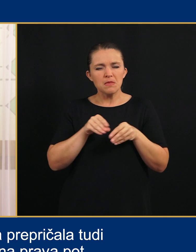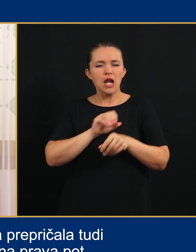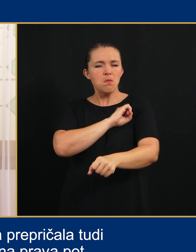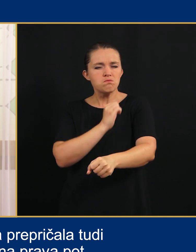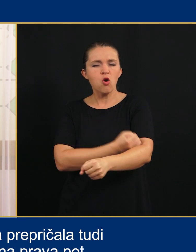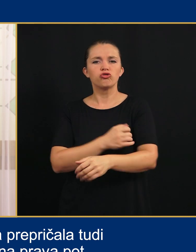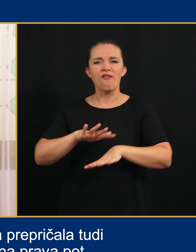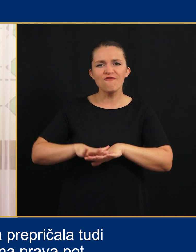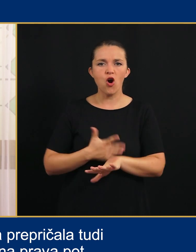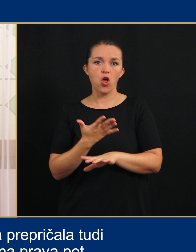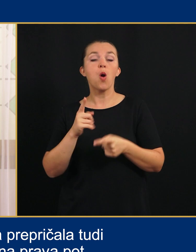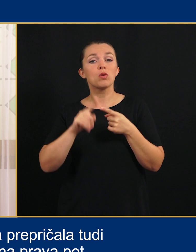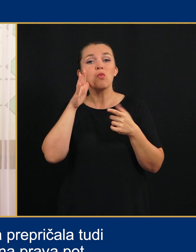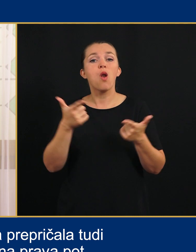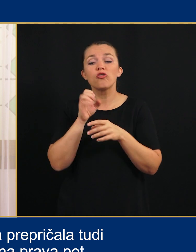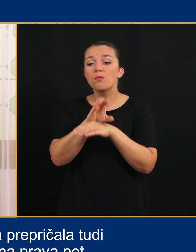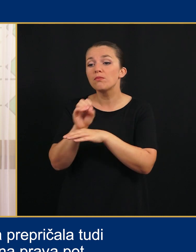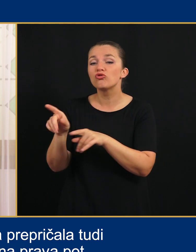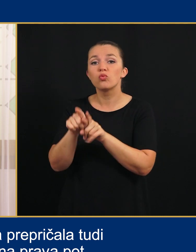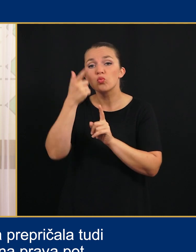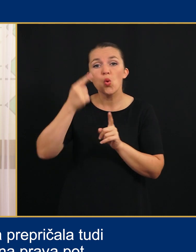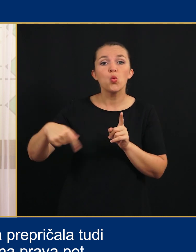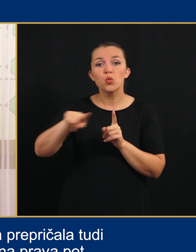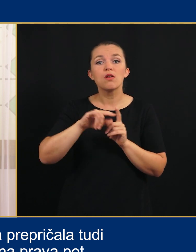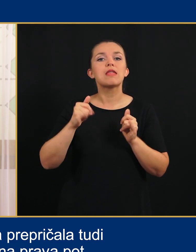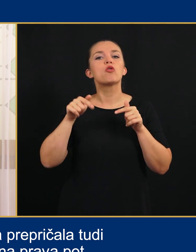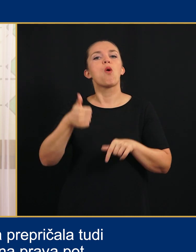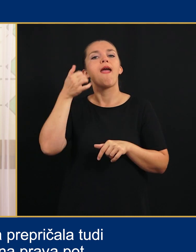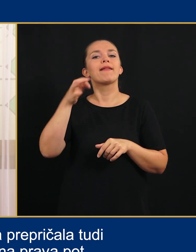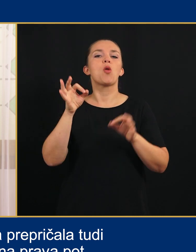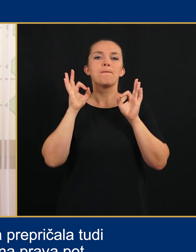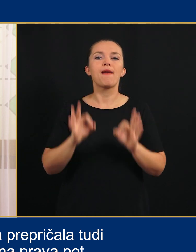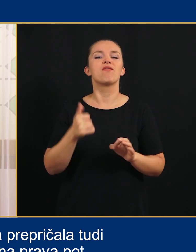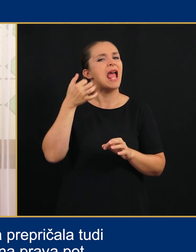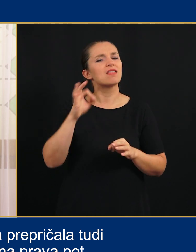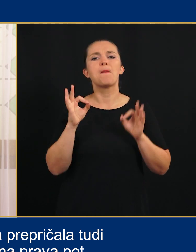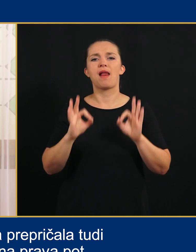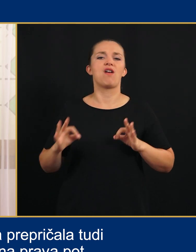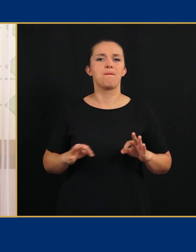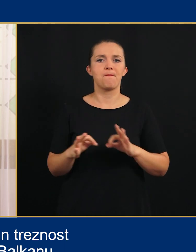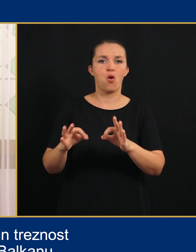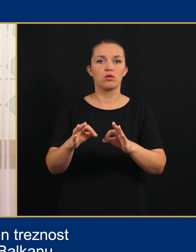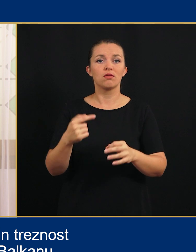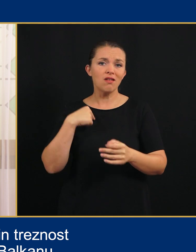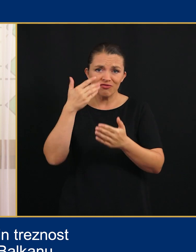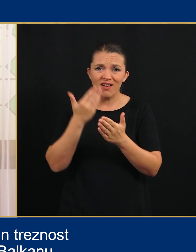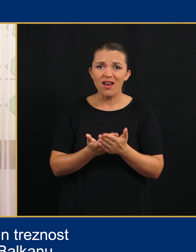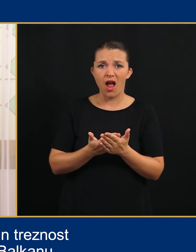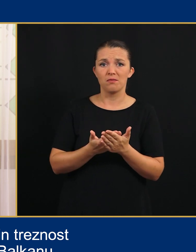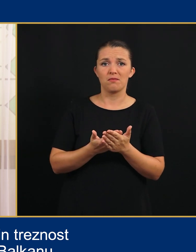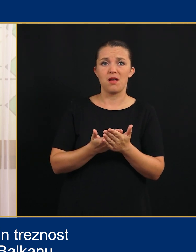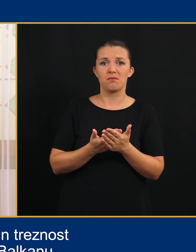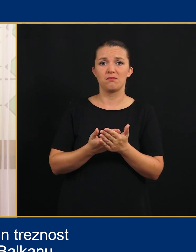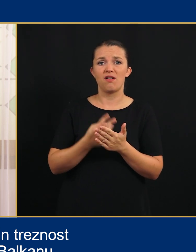in voljo, potem bo lažje seveda prepričala tudi ljudi, da je to edino prava pot. In jaz verjamem